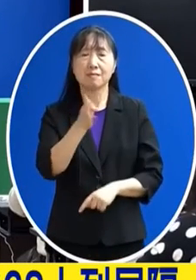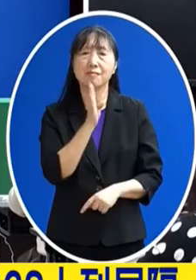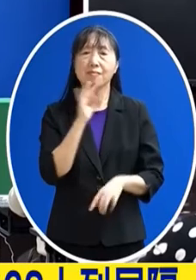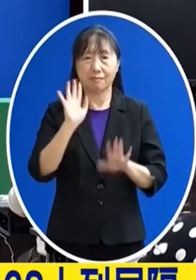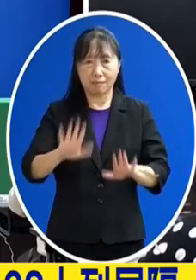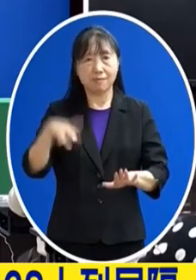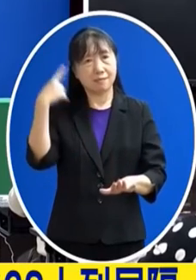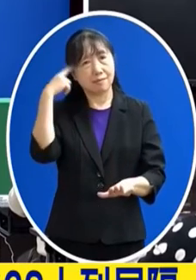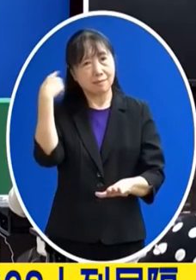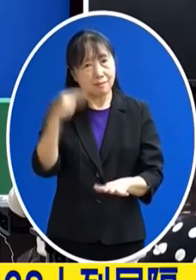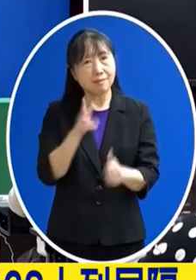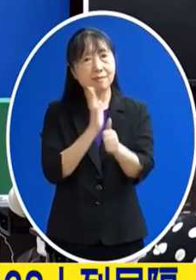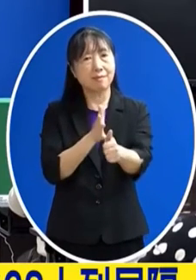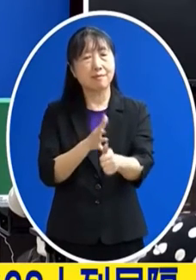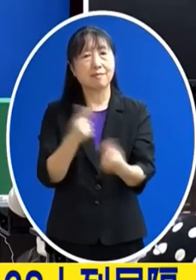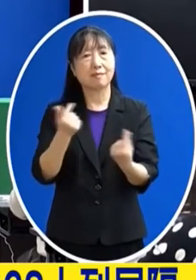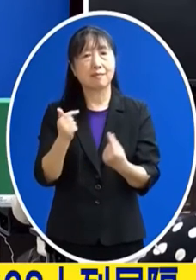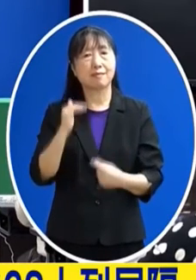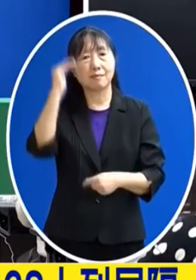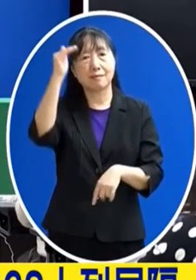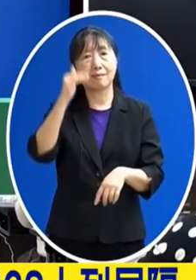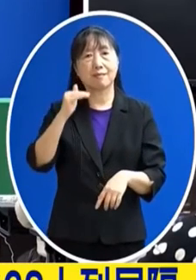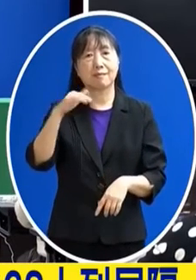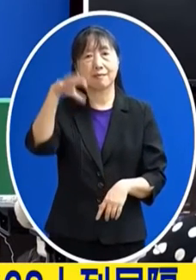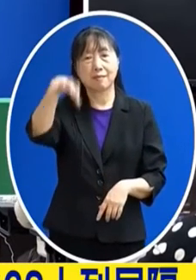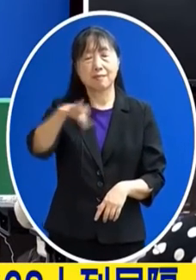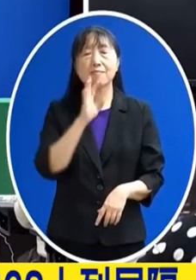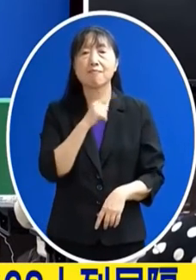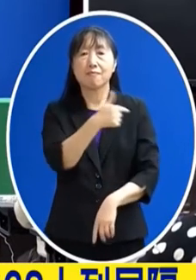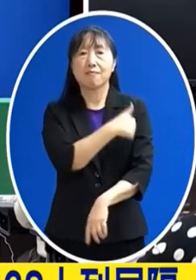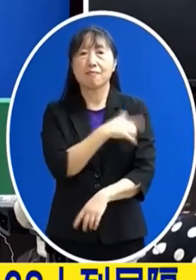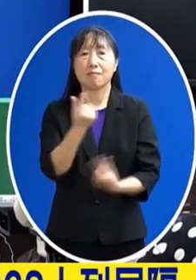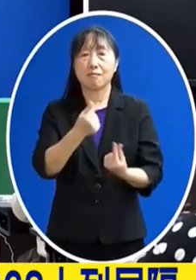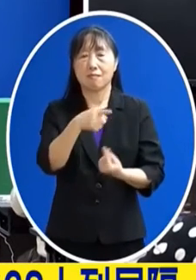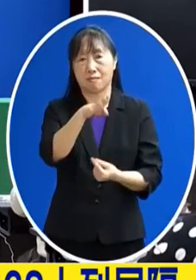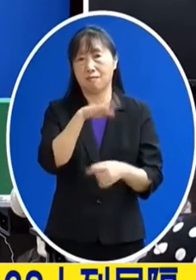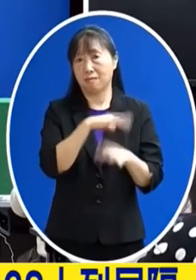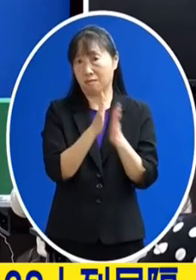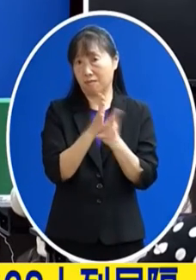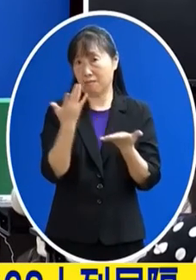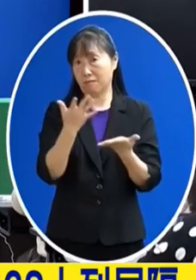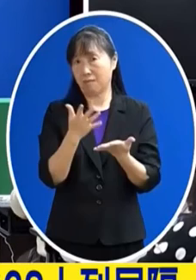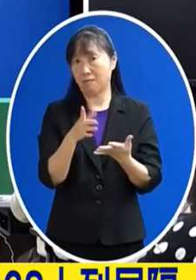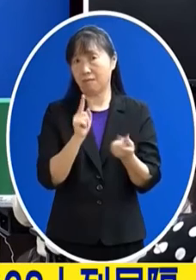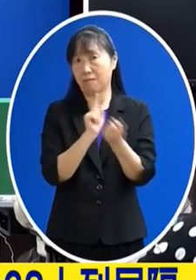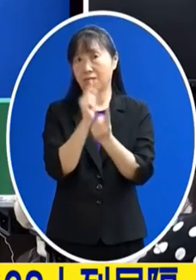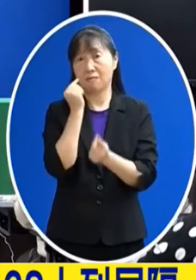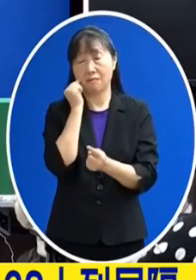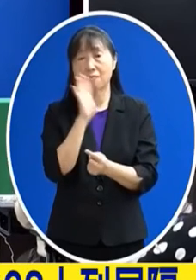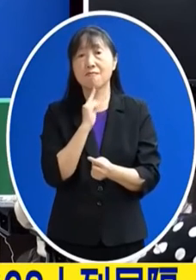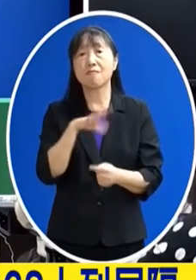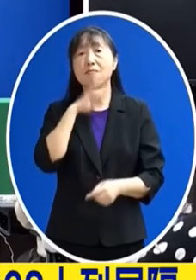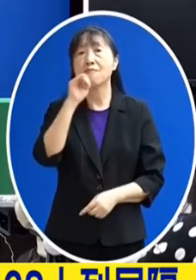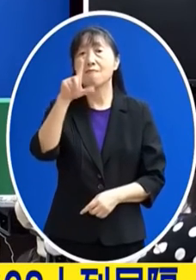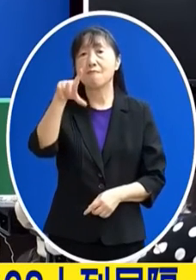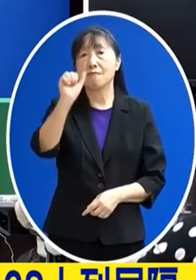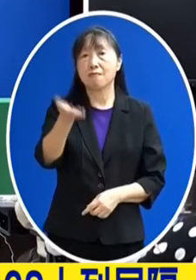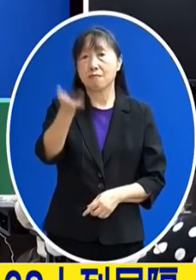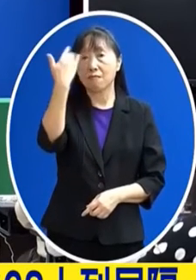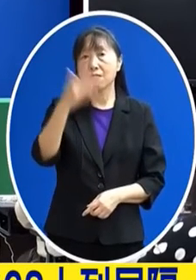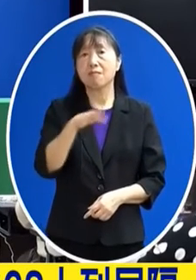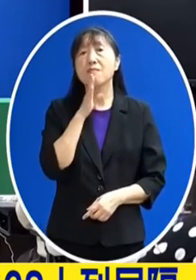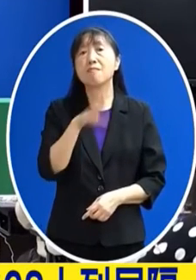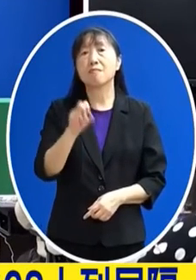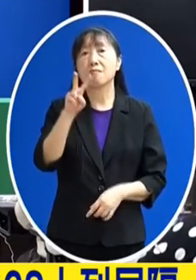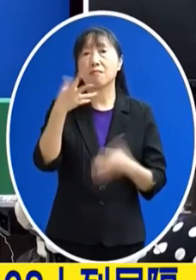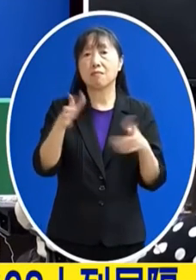再请教一次，就是说高端疫苗目前收案卡关，那65岁以上目前只有200多人，那